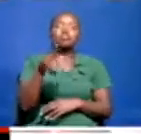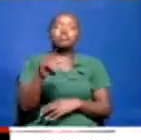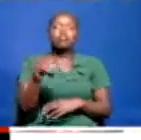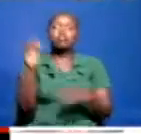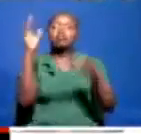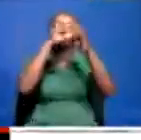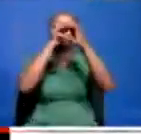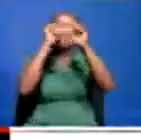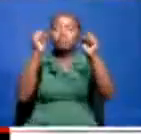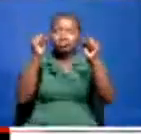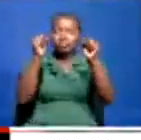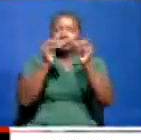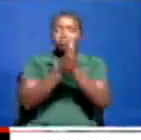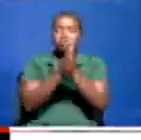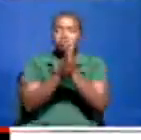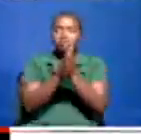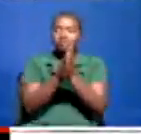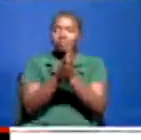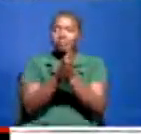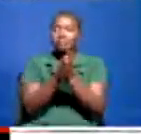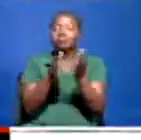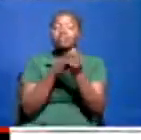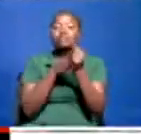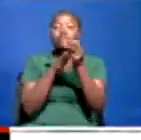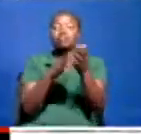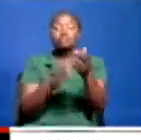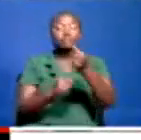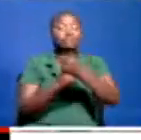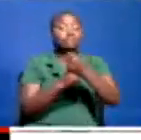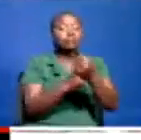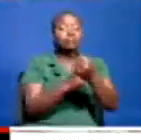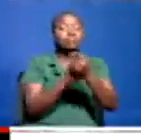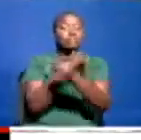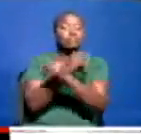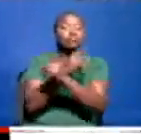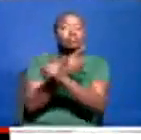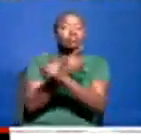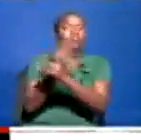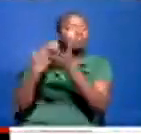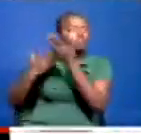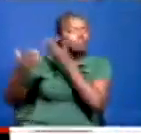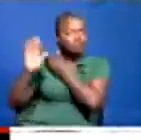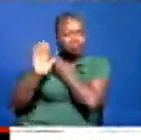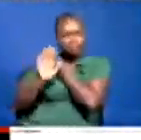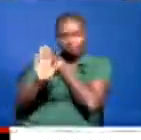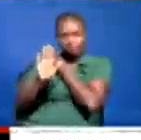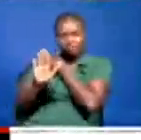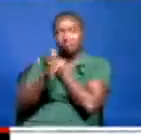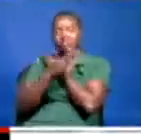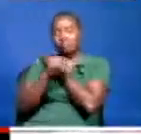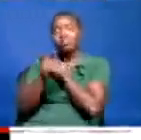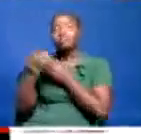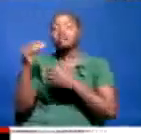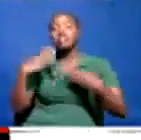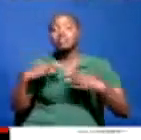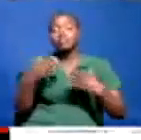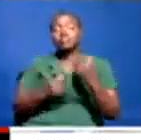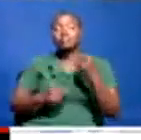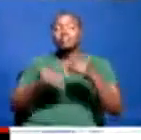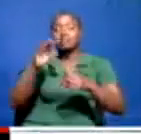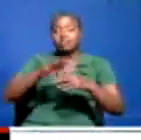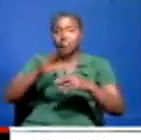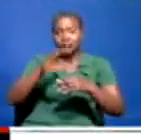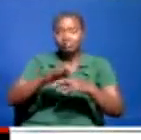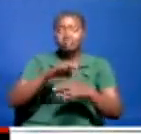president. Leaders allied to Azimio party defending his track record and calling on electorates to vote for Odinga come